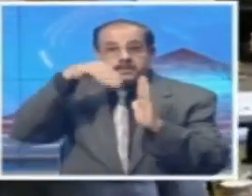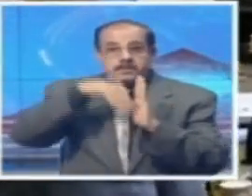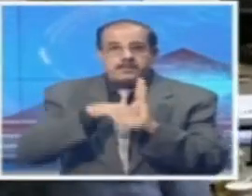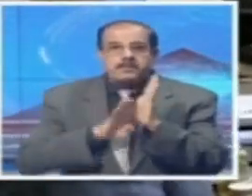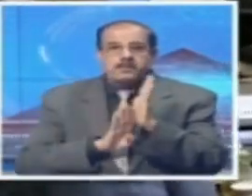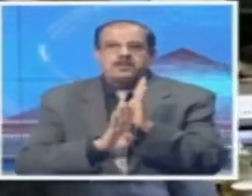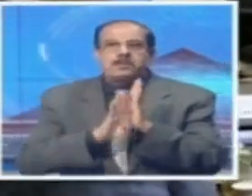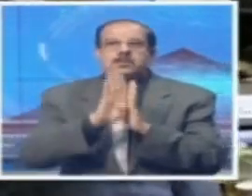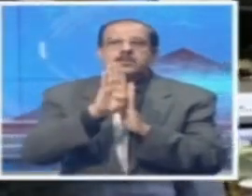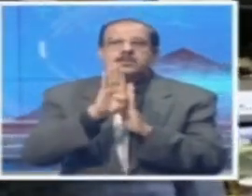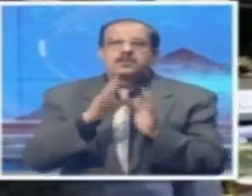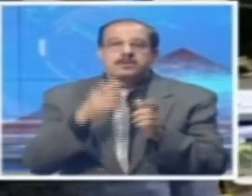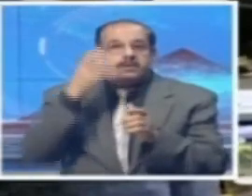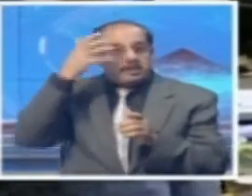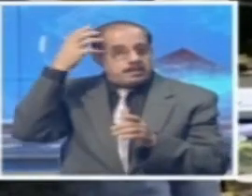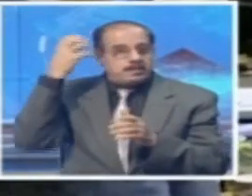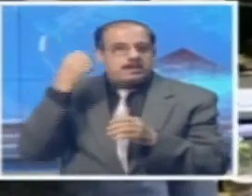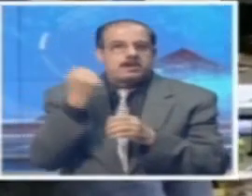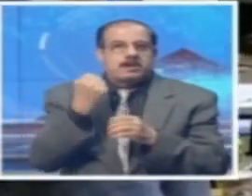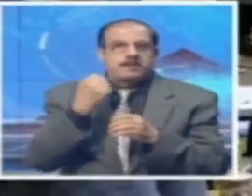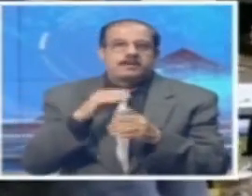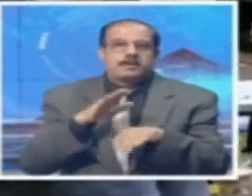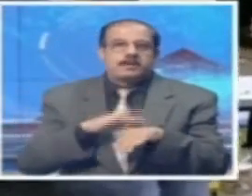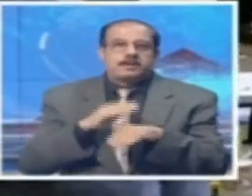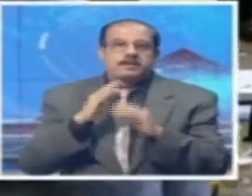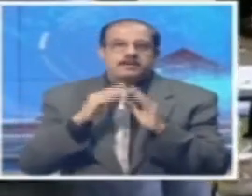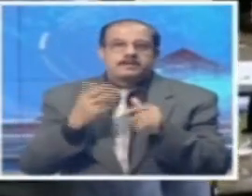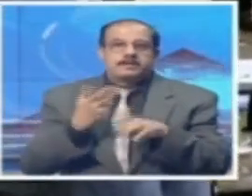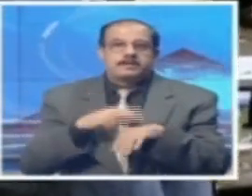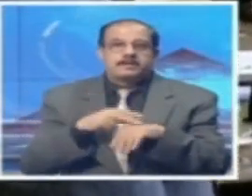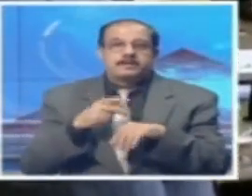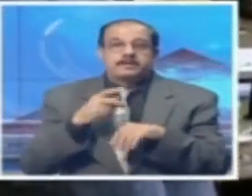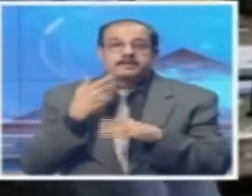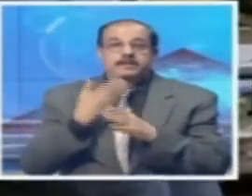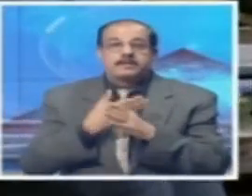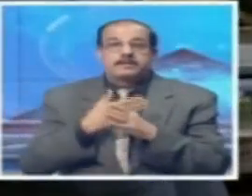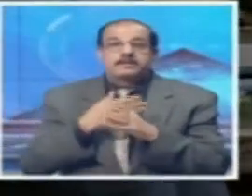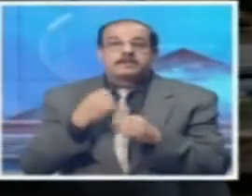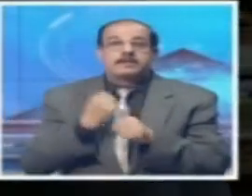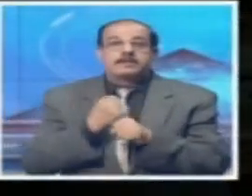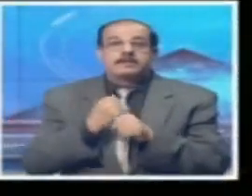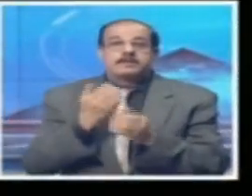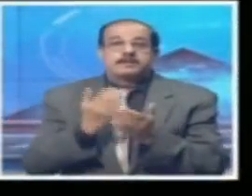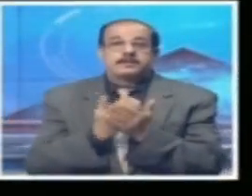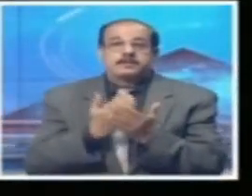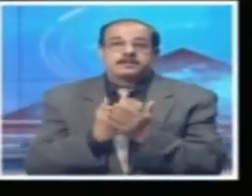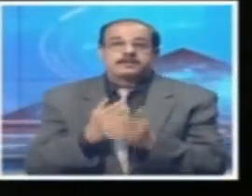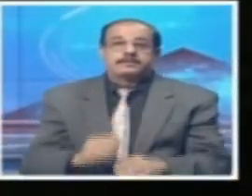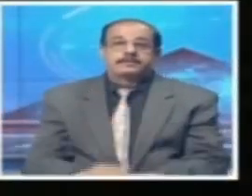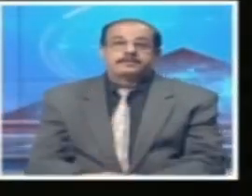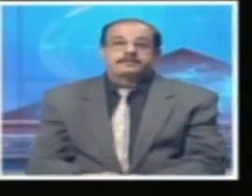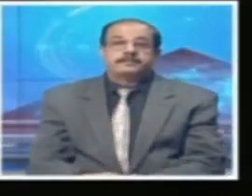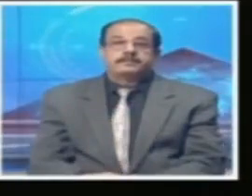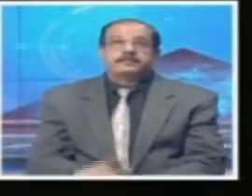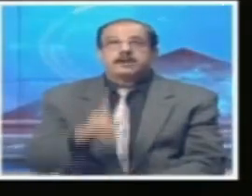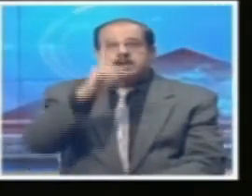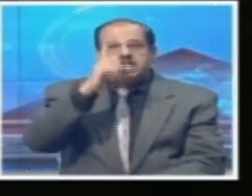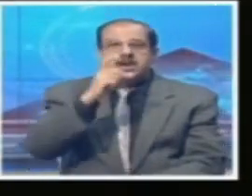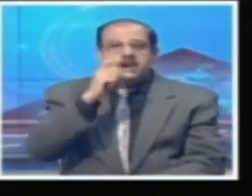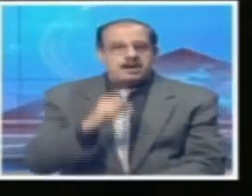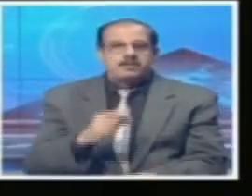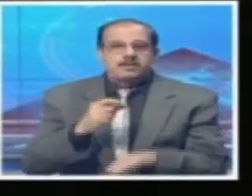خبراته الواسعة لخدمة بلاده لا سيما في المجال الاقتصادي. رحم الله